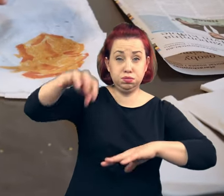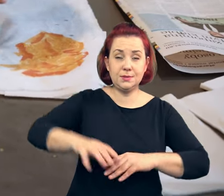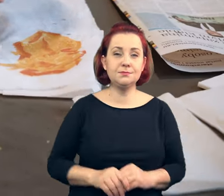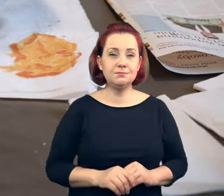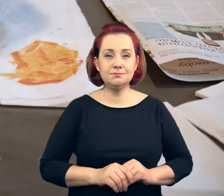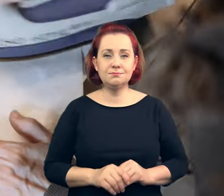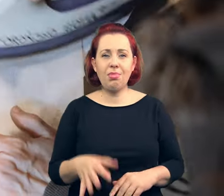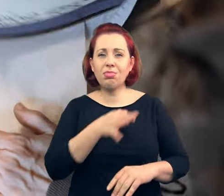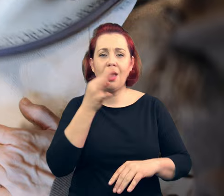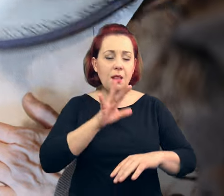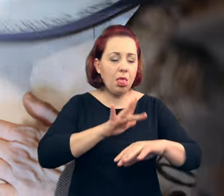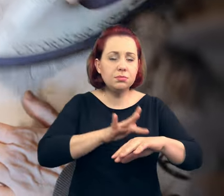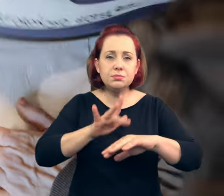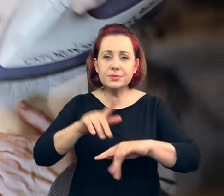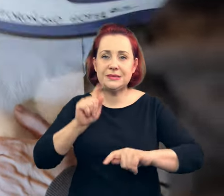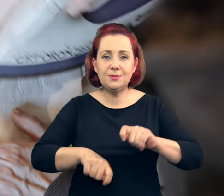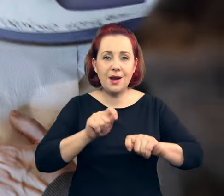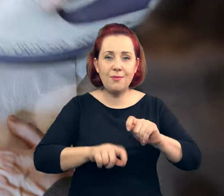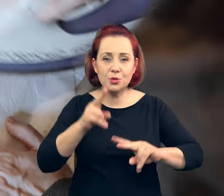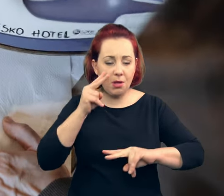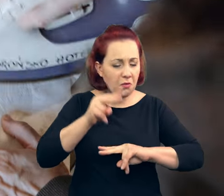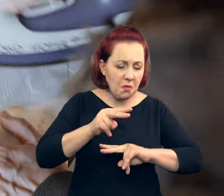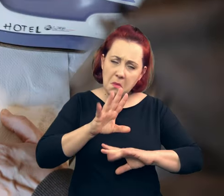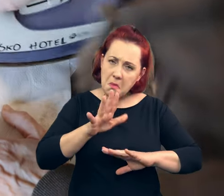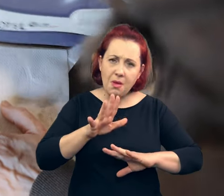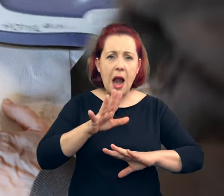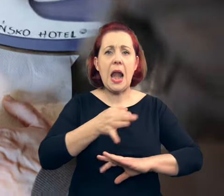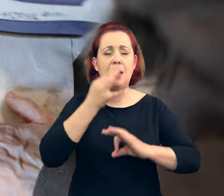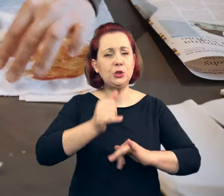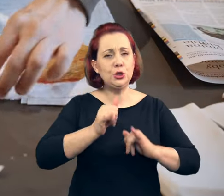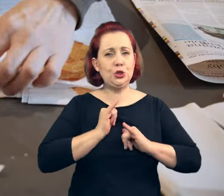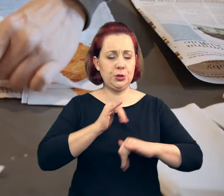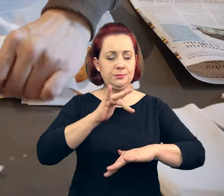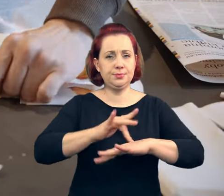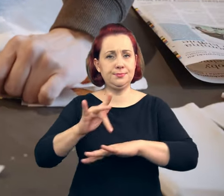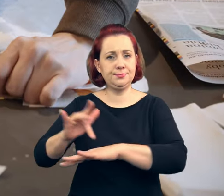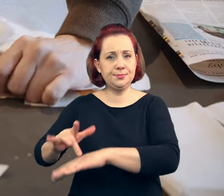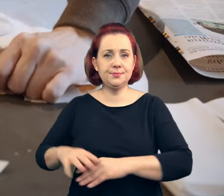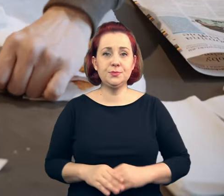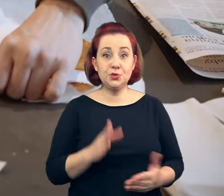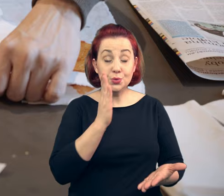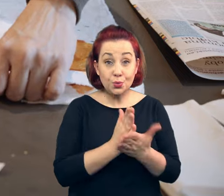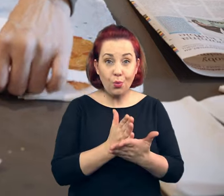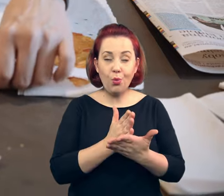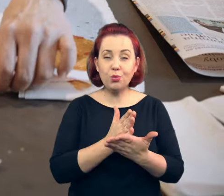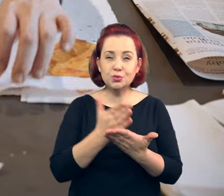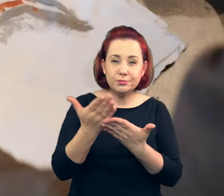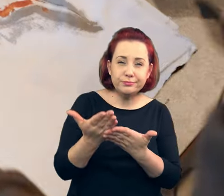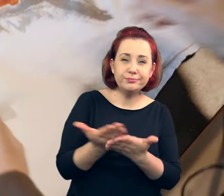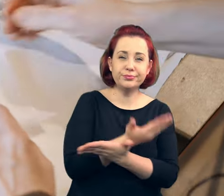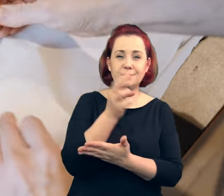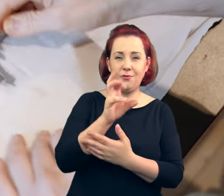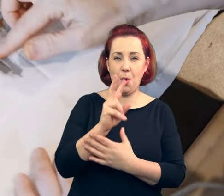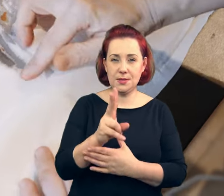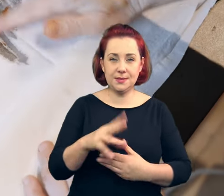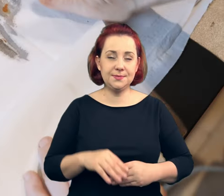pary. Najlepiej sprawdzać palcami, bo czasami wzrok może nas zawieść. Czy ten wosk już